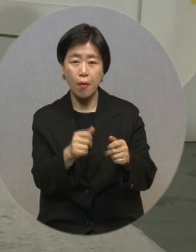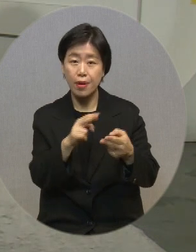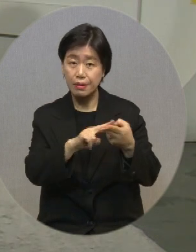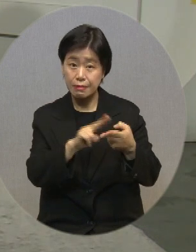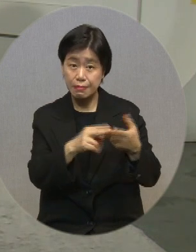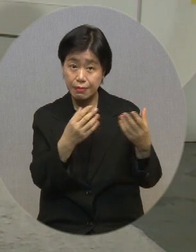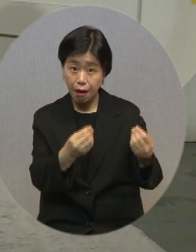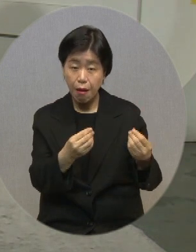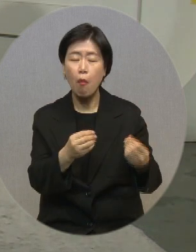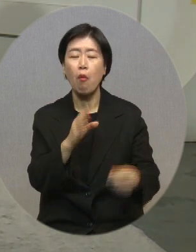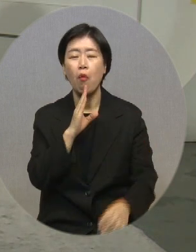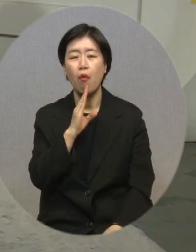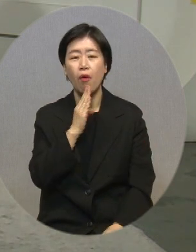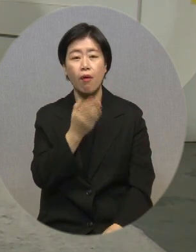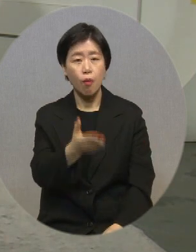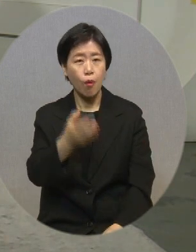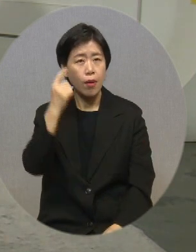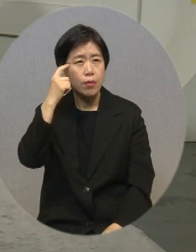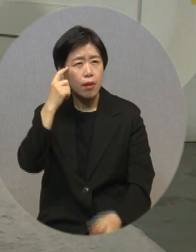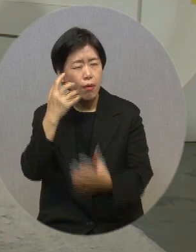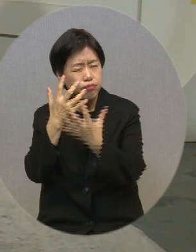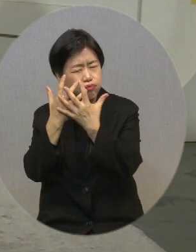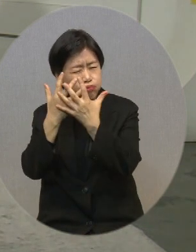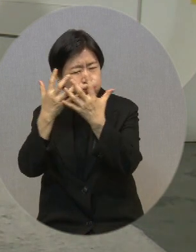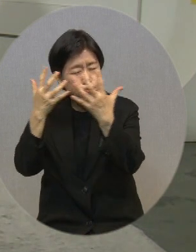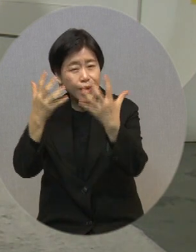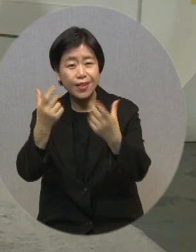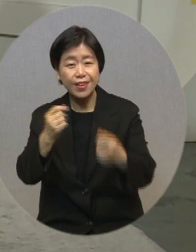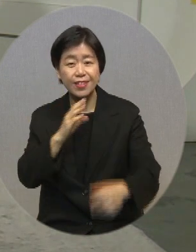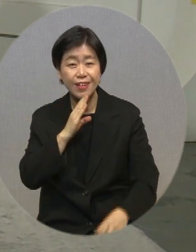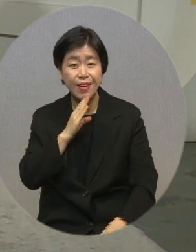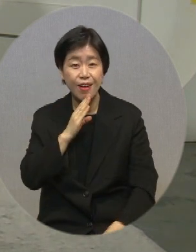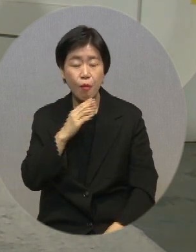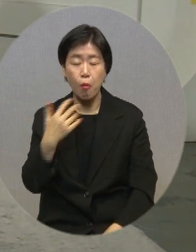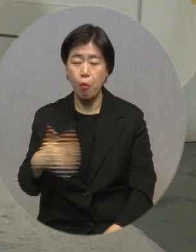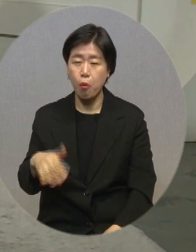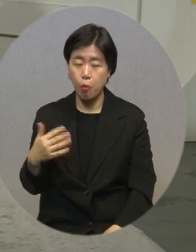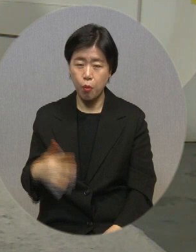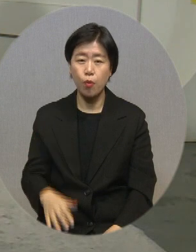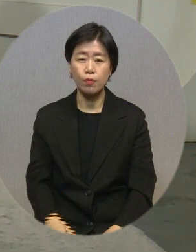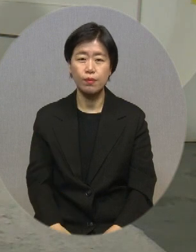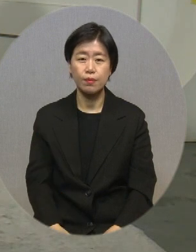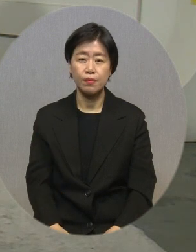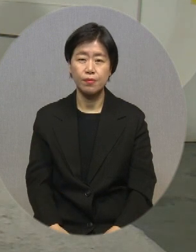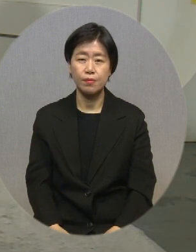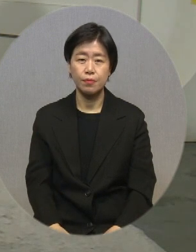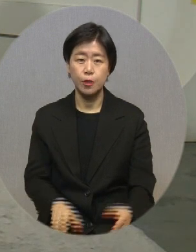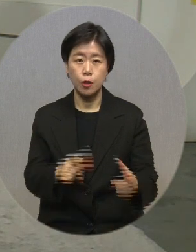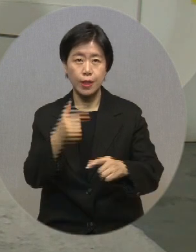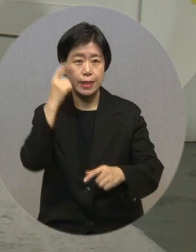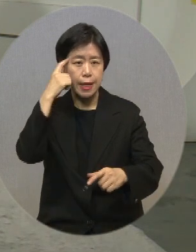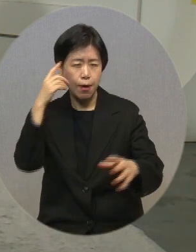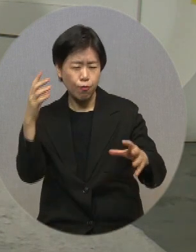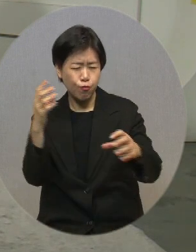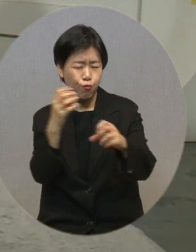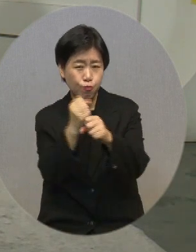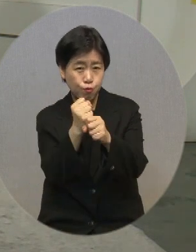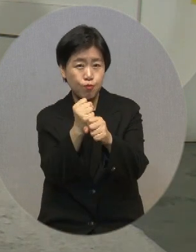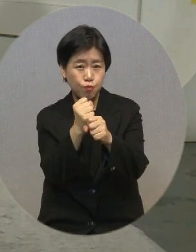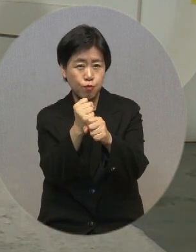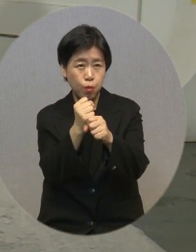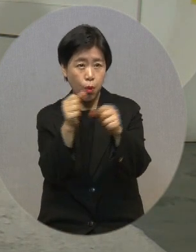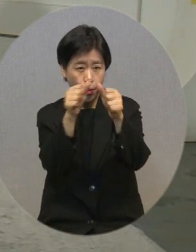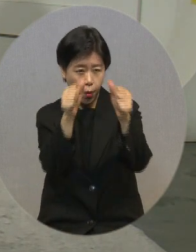굉장히 상상력이나 뛰어나야 될 것 같습니다. 예, 종합적으로 네. 이렇게 어우러져서 어떤 네. 거를